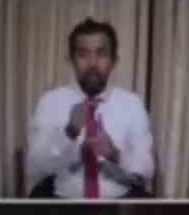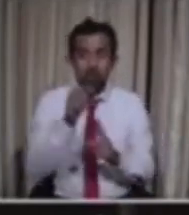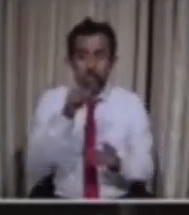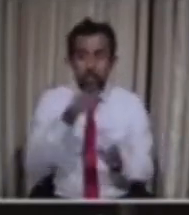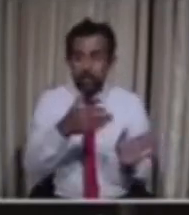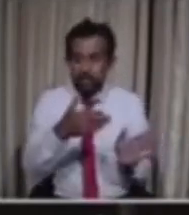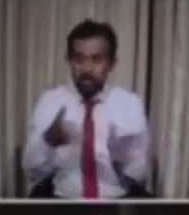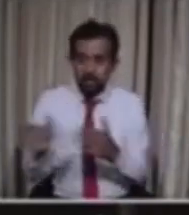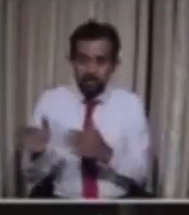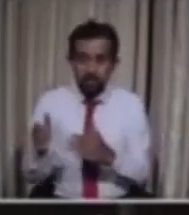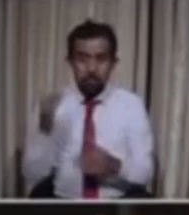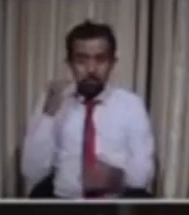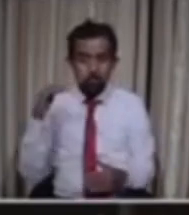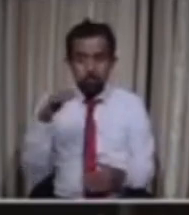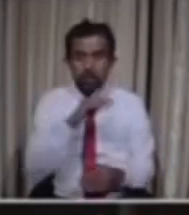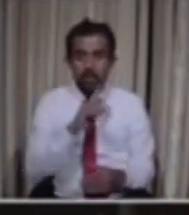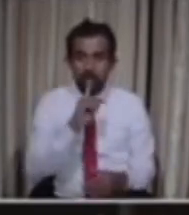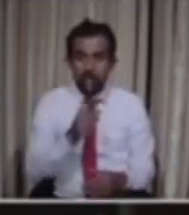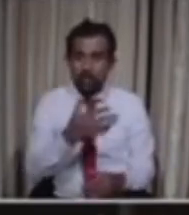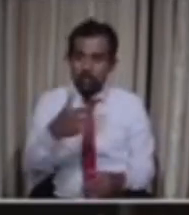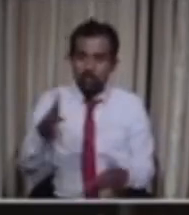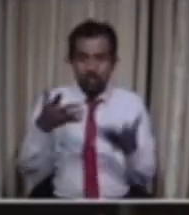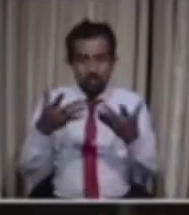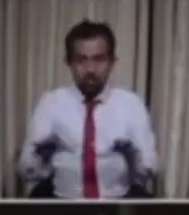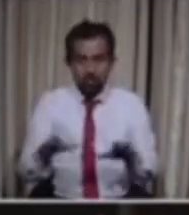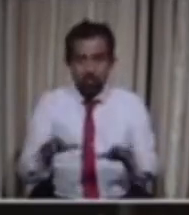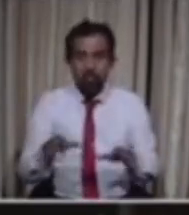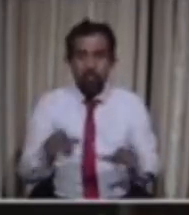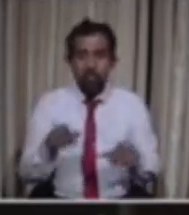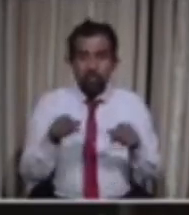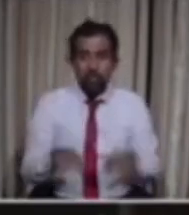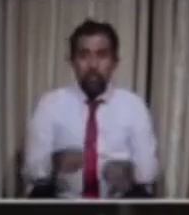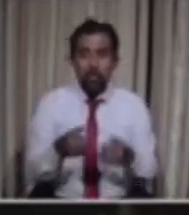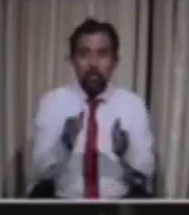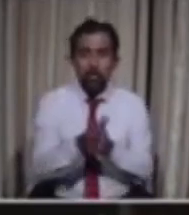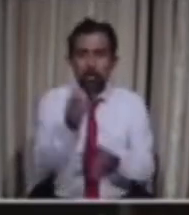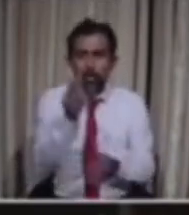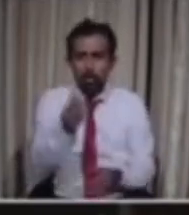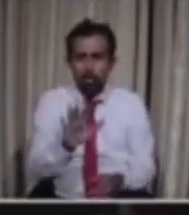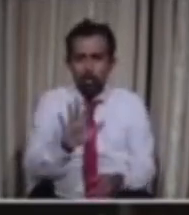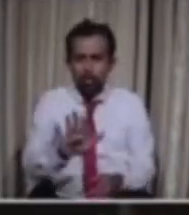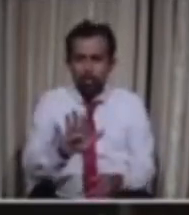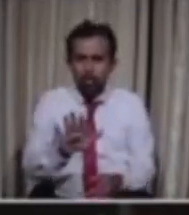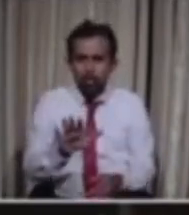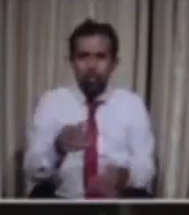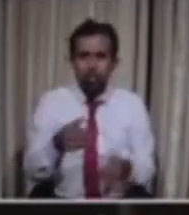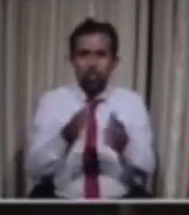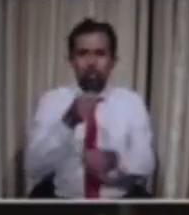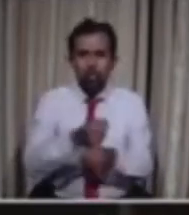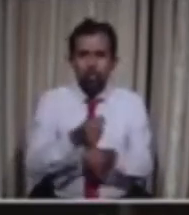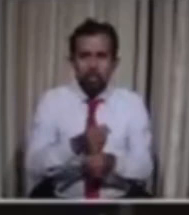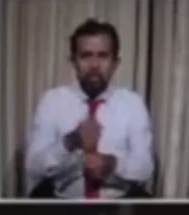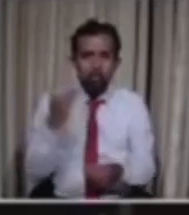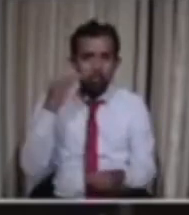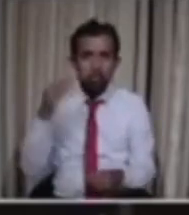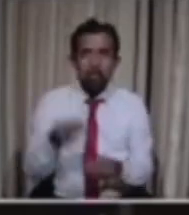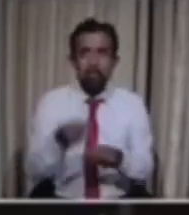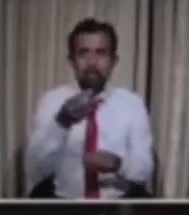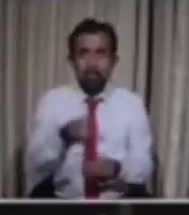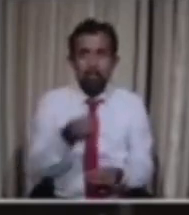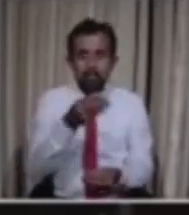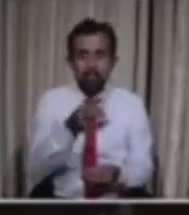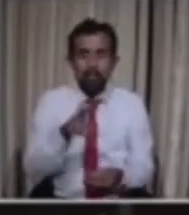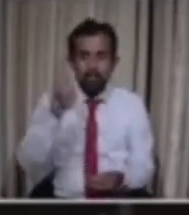என்று சொன்னால் உங்களுடைய ஜனாதிபதிக்கும் உங்களுடைய அரசாங்கத்திற்கும் வழங்கப்பட்ட ஆணையை அந்த மக்கள் மீள பெற்றுக் கொண்டிருக்கிறார்கள். அப்படியானால் அதற்கு